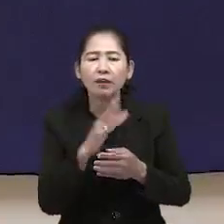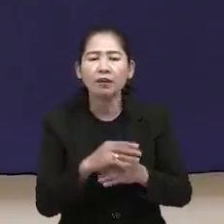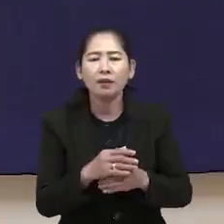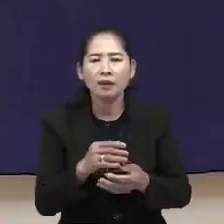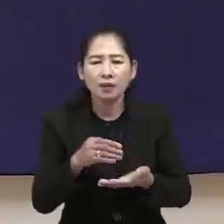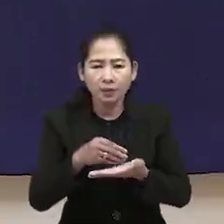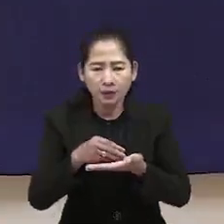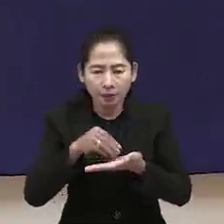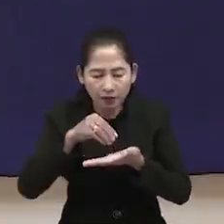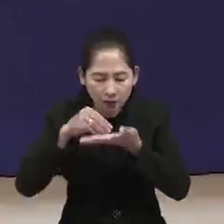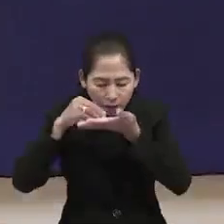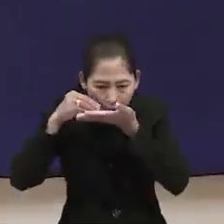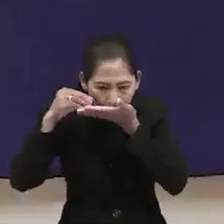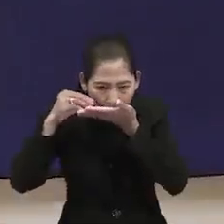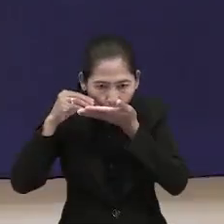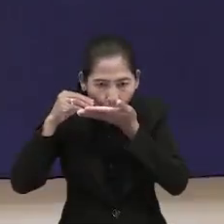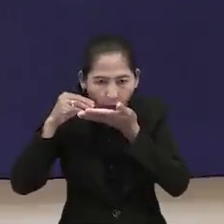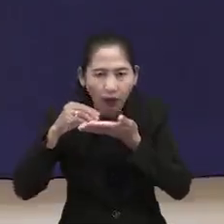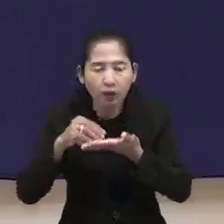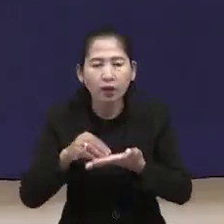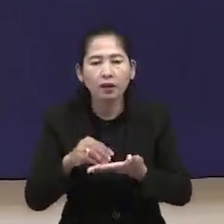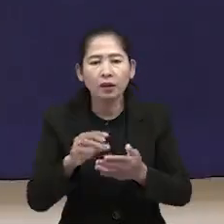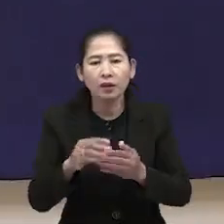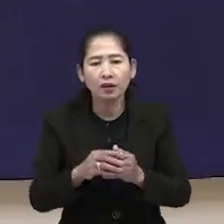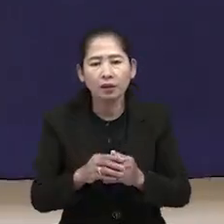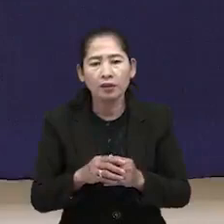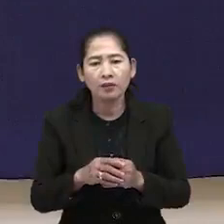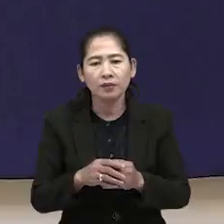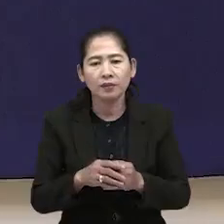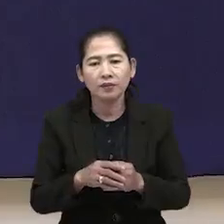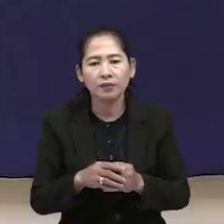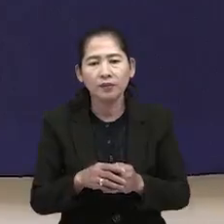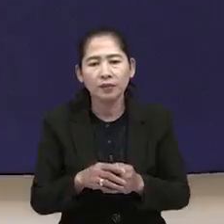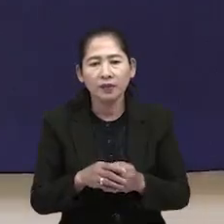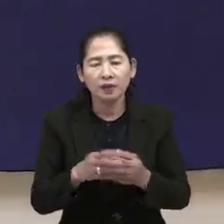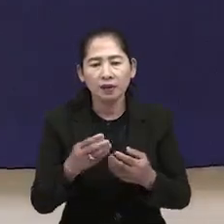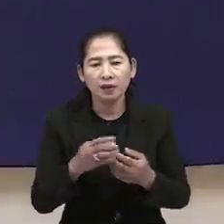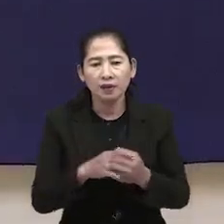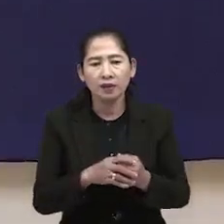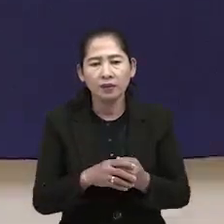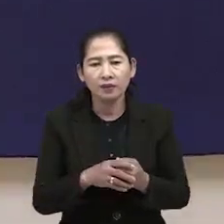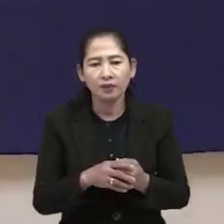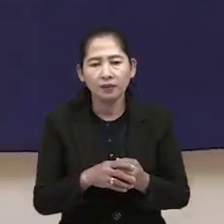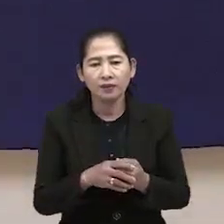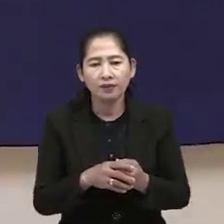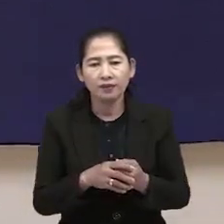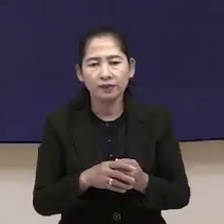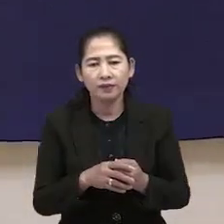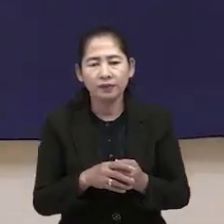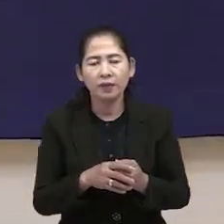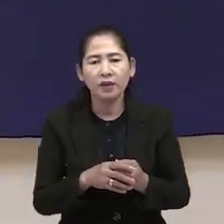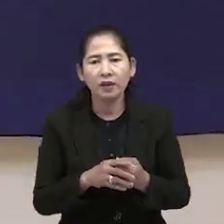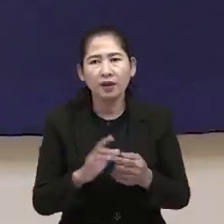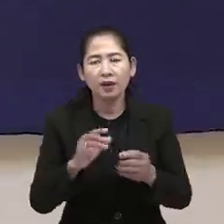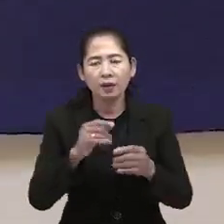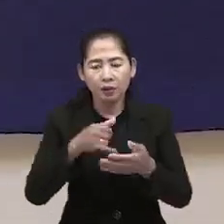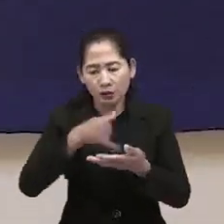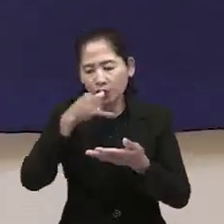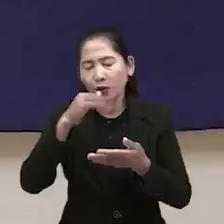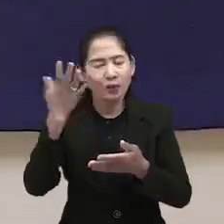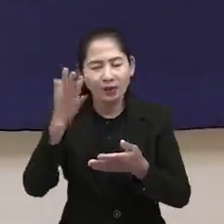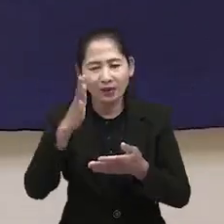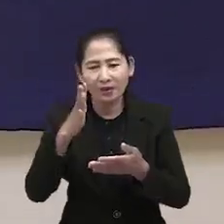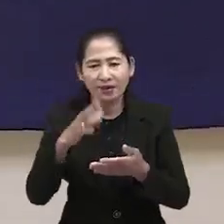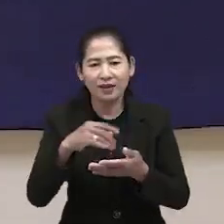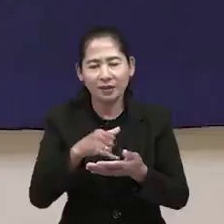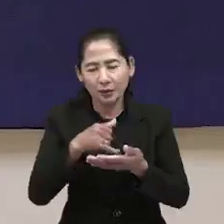វដូចយើងណាយកមាត់ទៅដាក់ចូលទៅក្នុងស្នូកទឹកអញ្ចឹងចាបើកទឹកយកមកចូលមាត់ណាកូនណាតើប្រាសយោអីហ្នឹងណាអត់